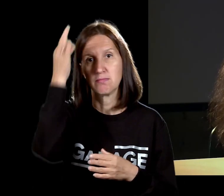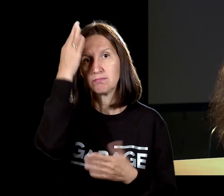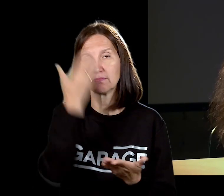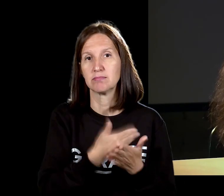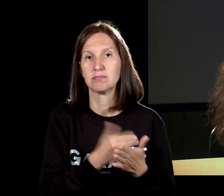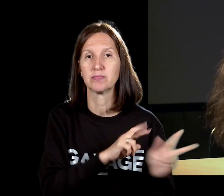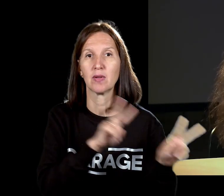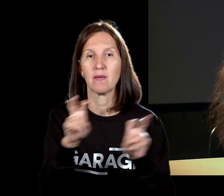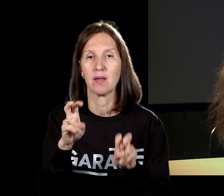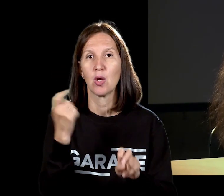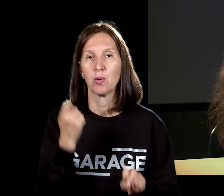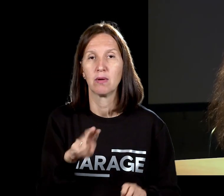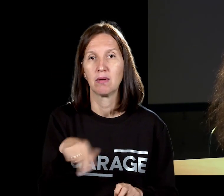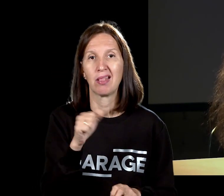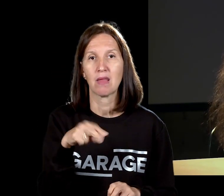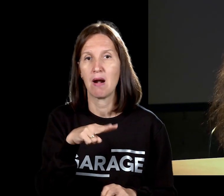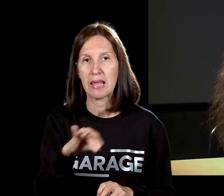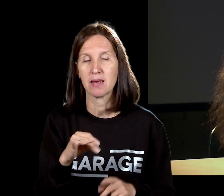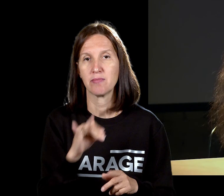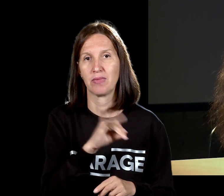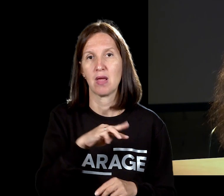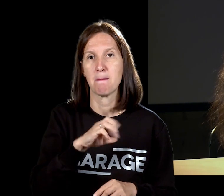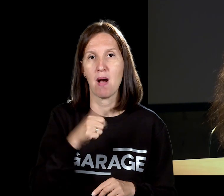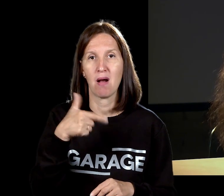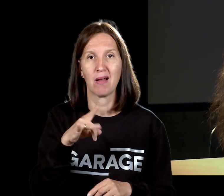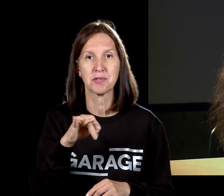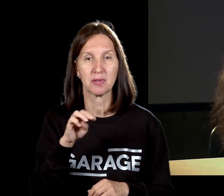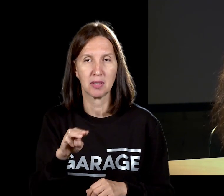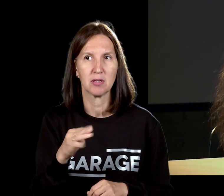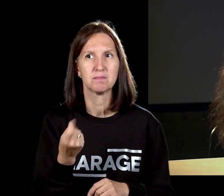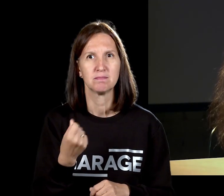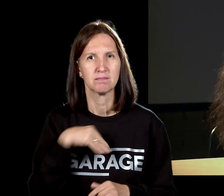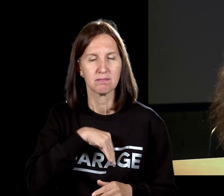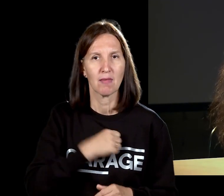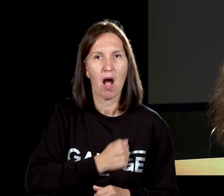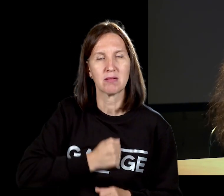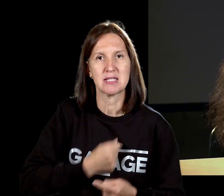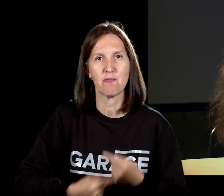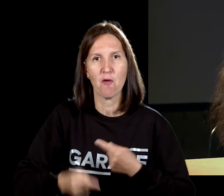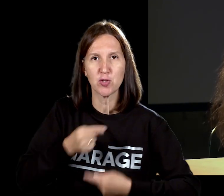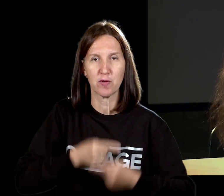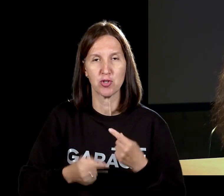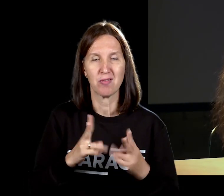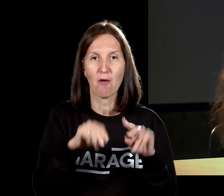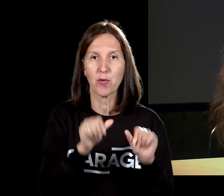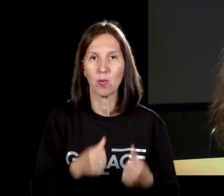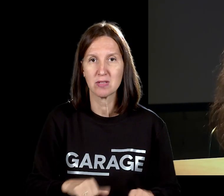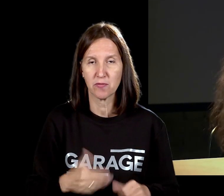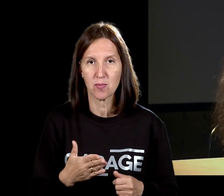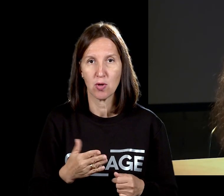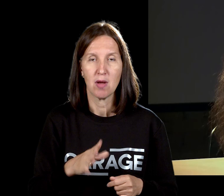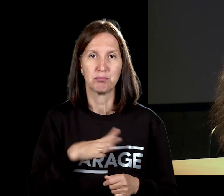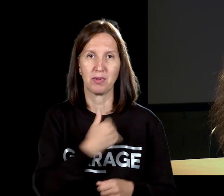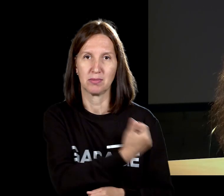же Дали, если вспомнить Магрита, то есть это такое достаточно агрессивное возвращение к фигуративности, какой она была